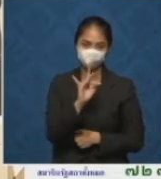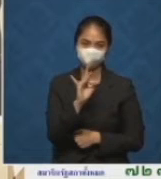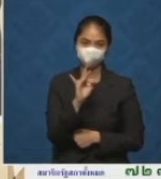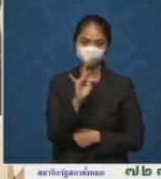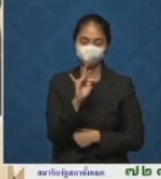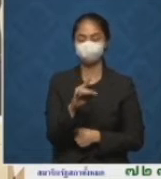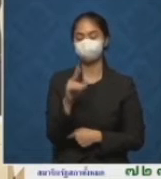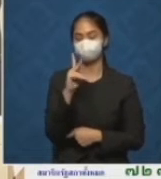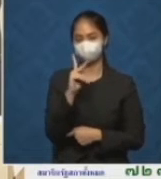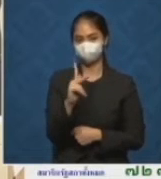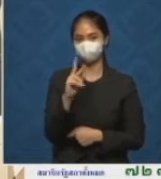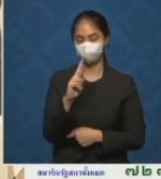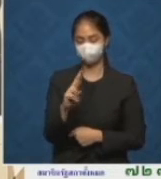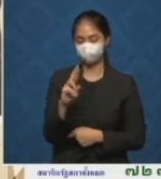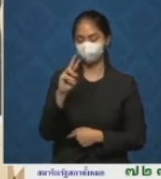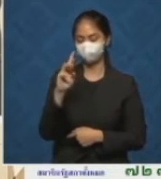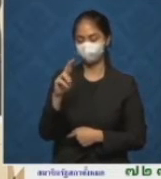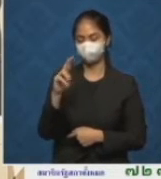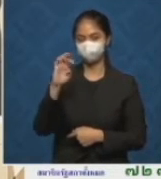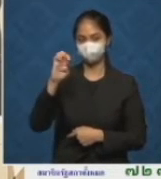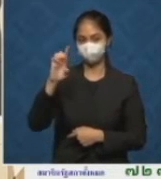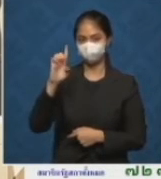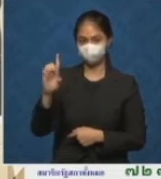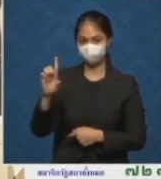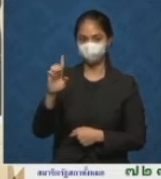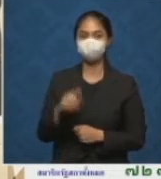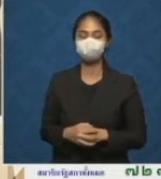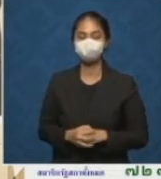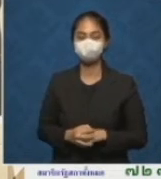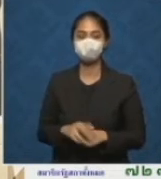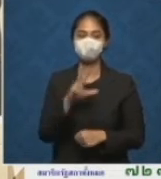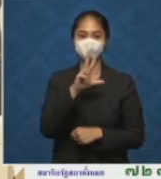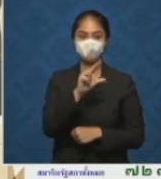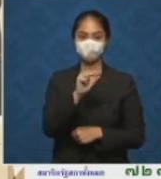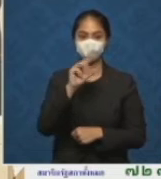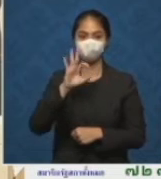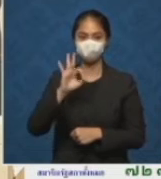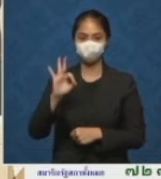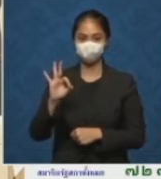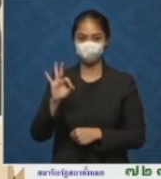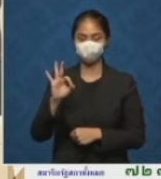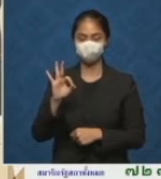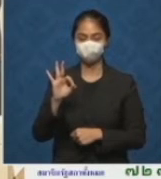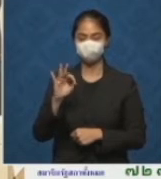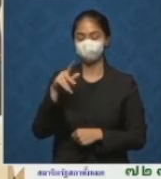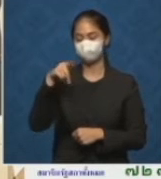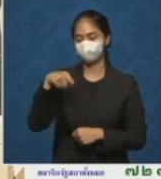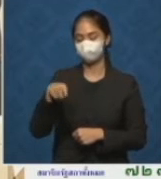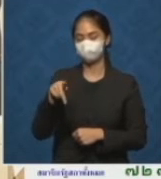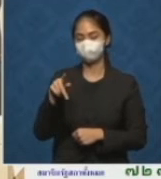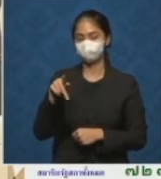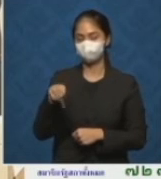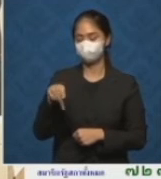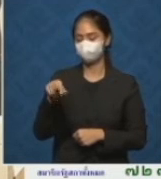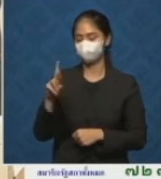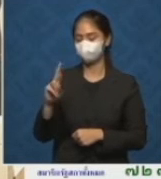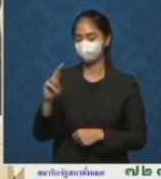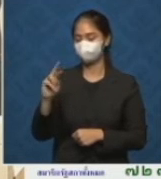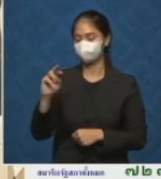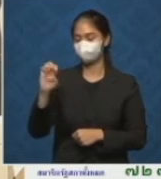38นายกรวีปริศนานันทกุล39นายพโยมชินวง